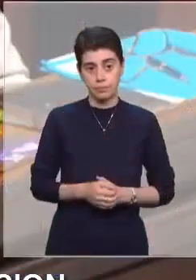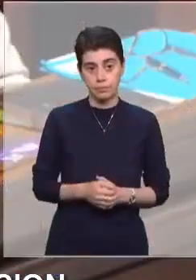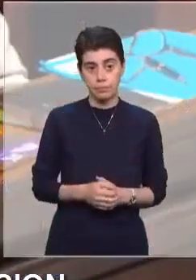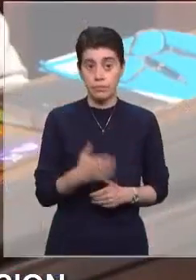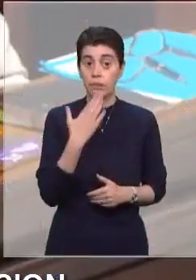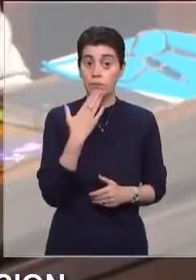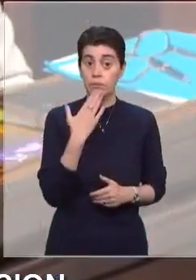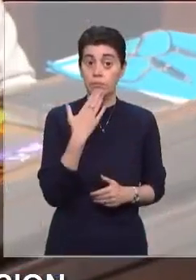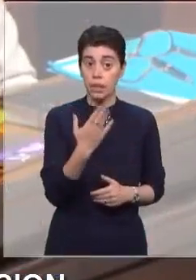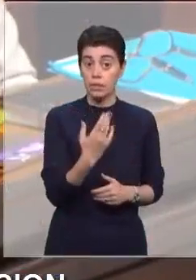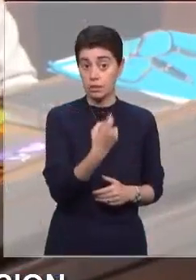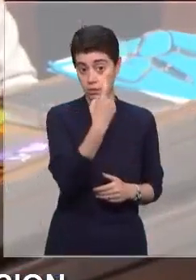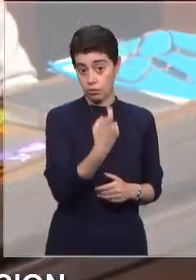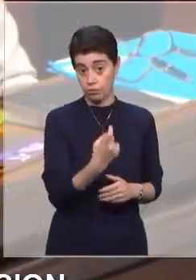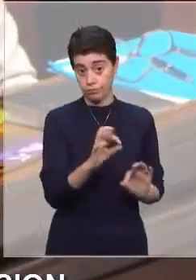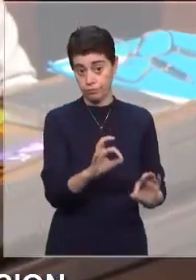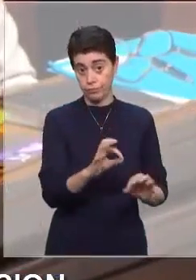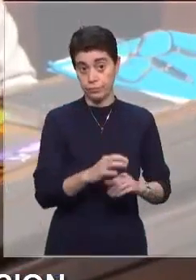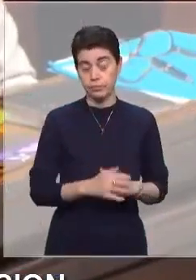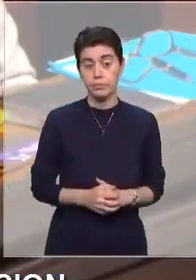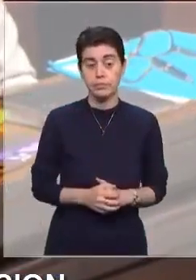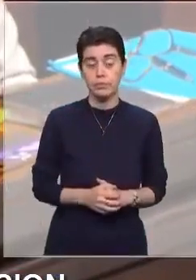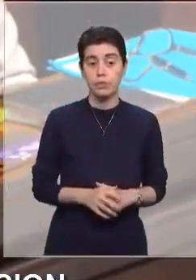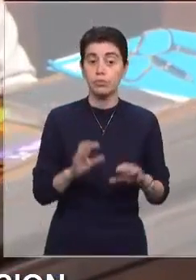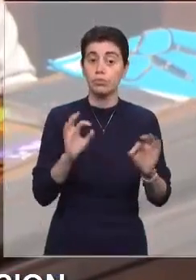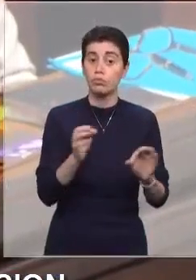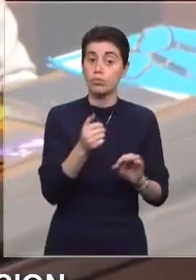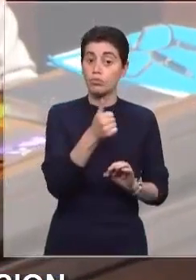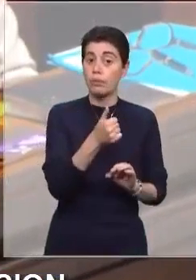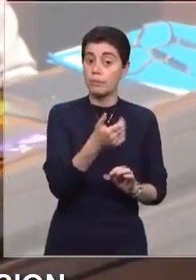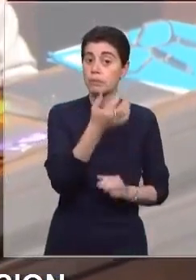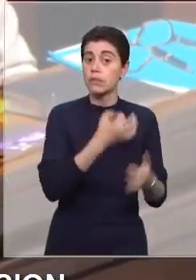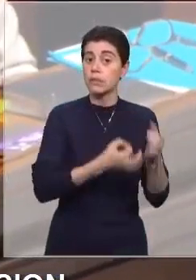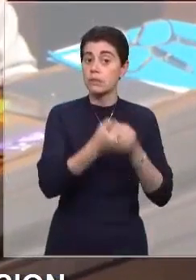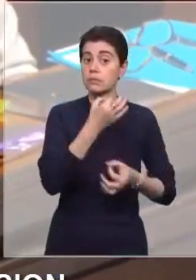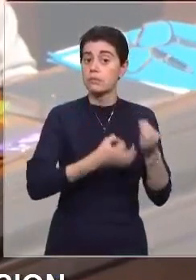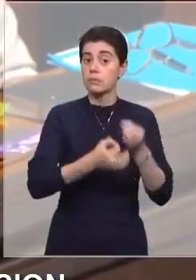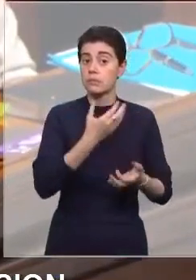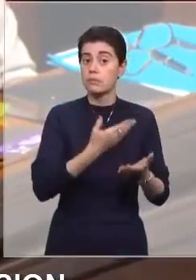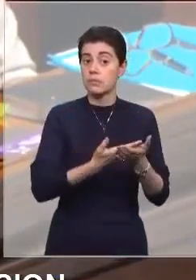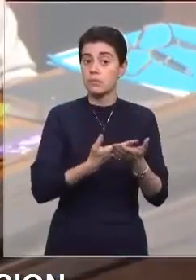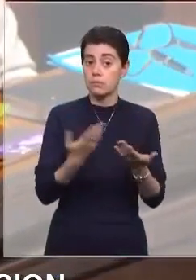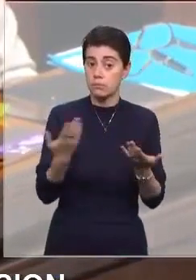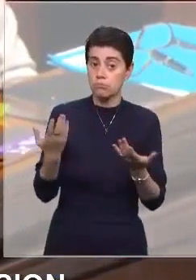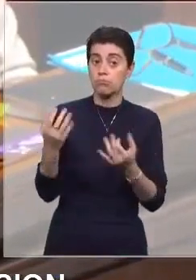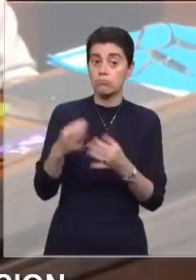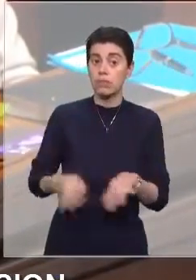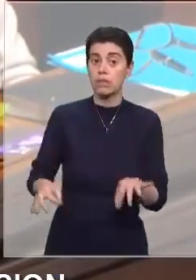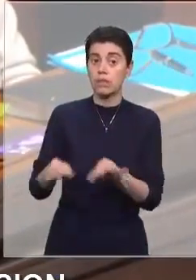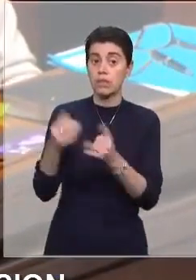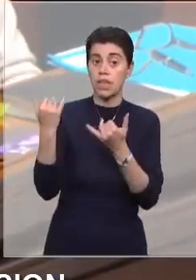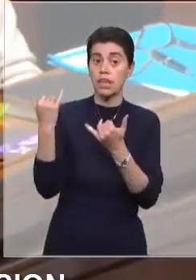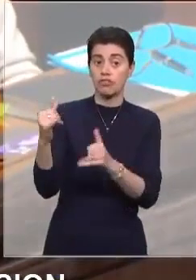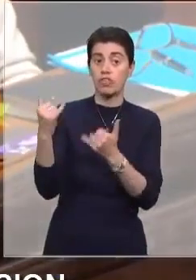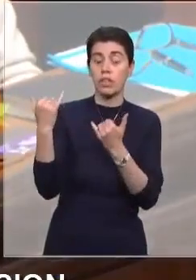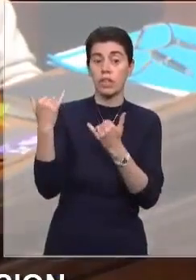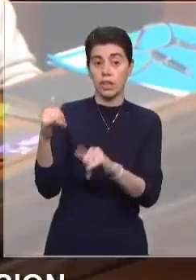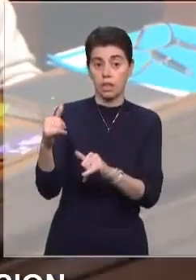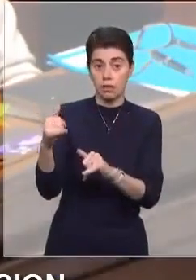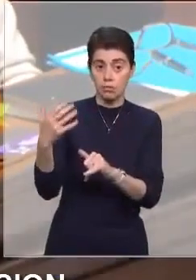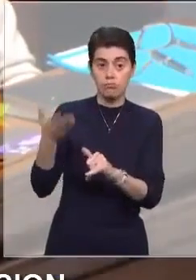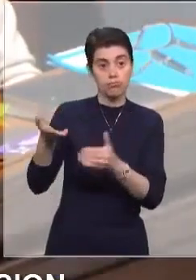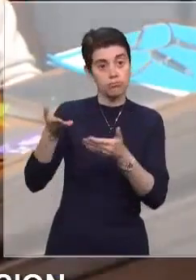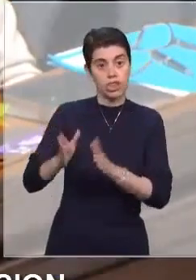Merci de votre question. Vous l'avez rappelé, l'Algérie a pris ces derniers jours un certain nombre